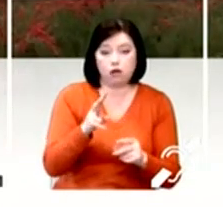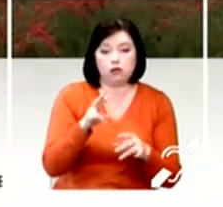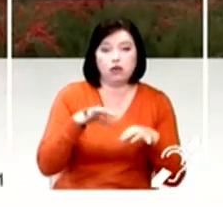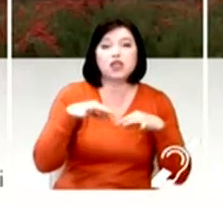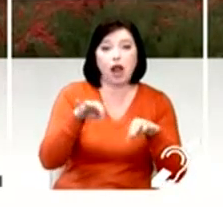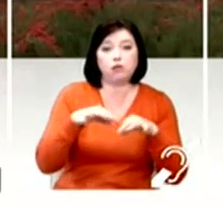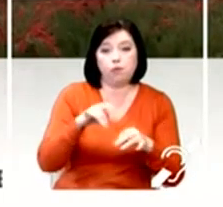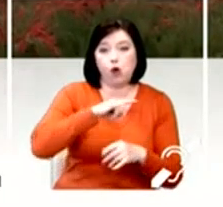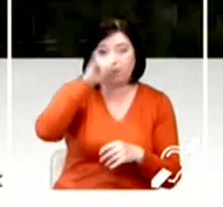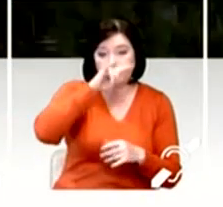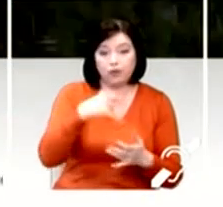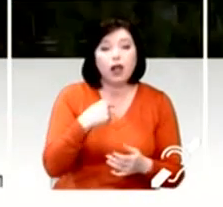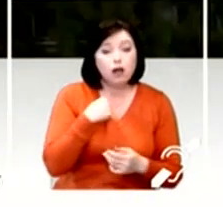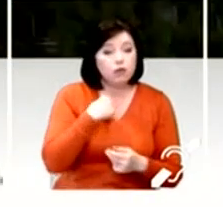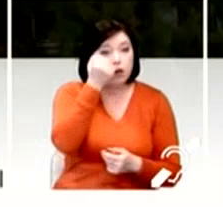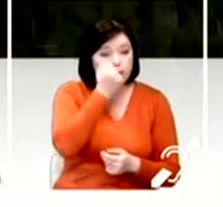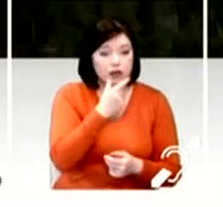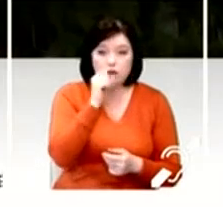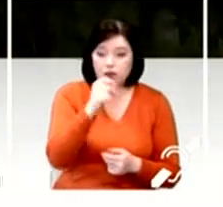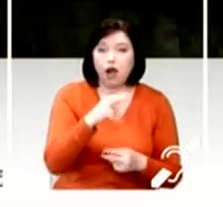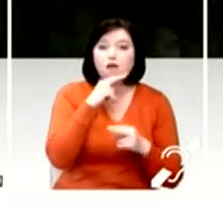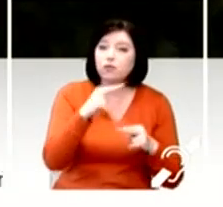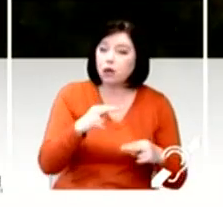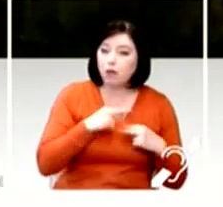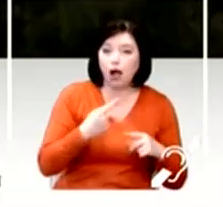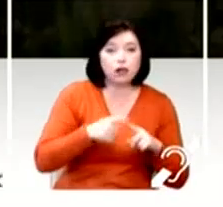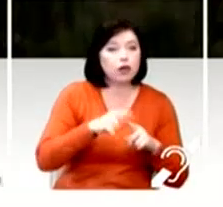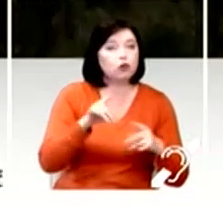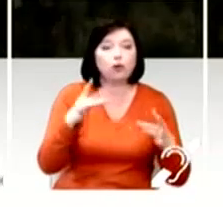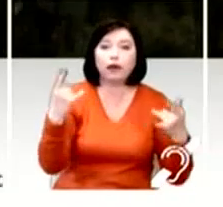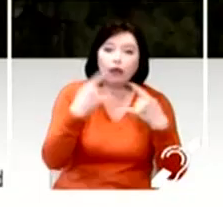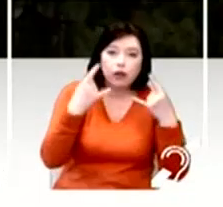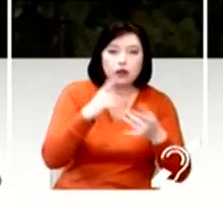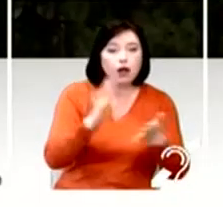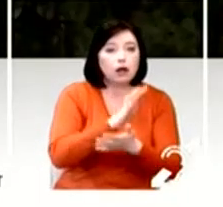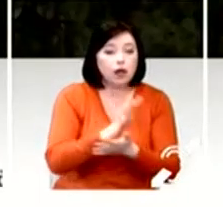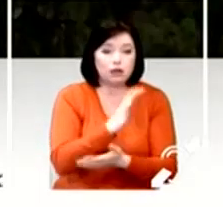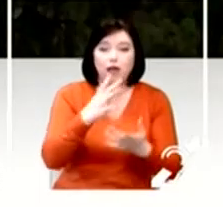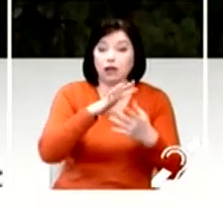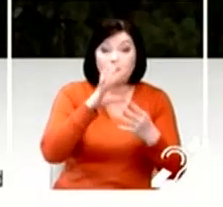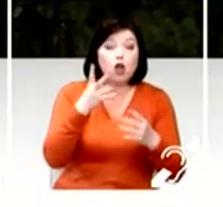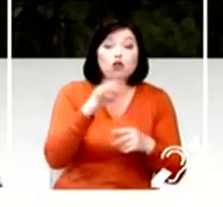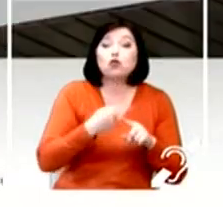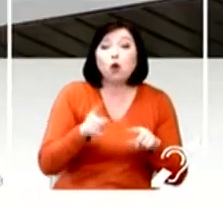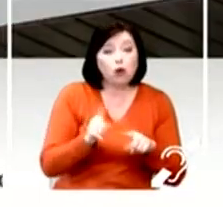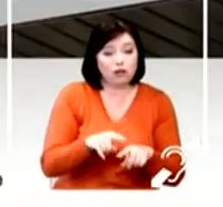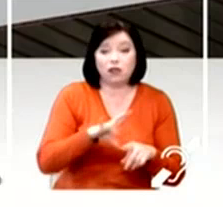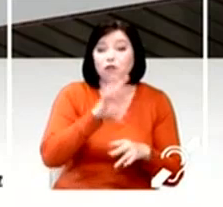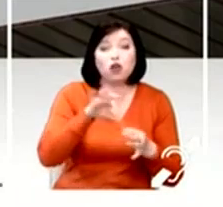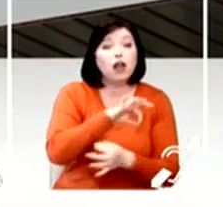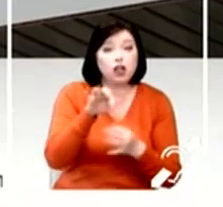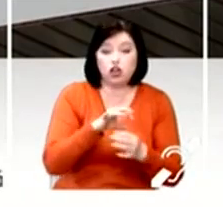aerian. Suntem recunoscători pentru atenția zilnică oferită în spațiul media, dar este extenuant să răspundem la